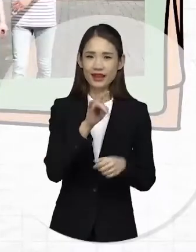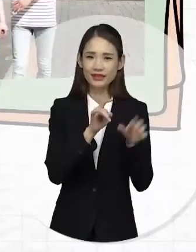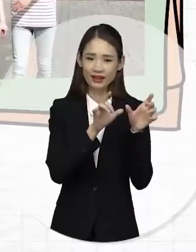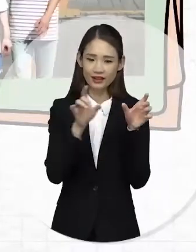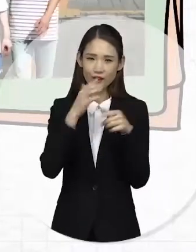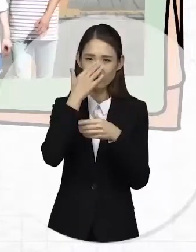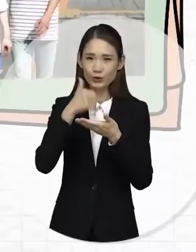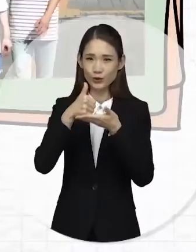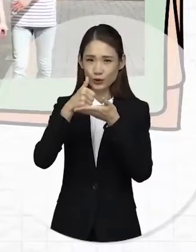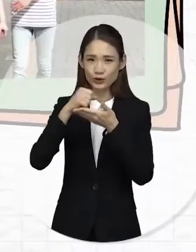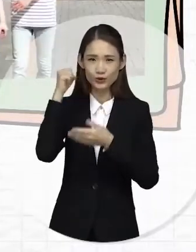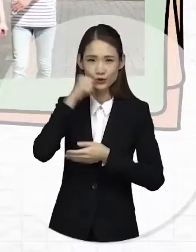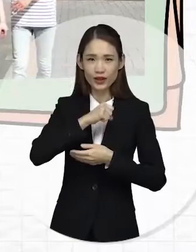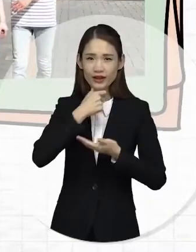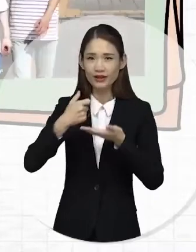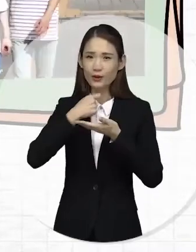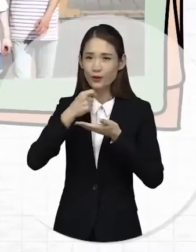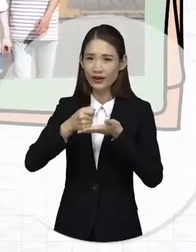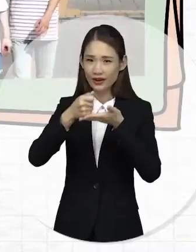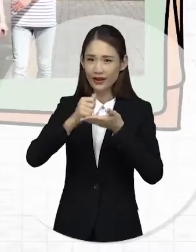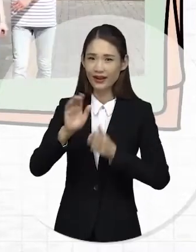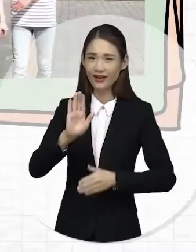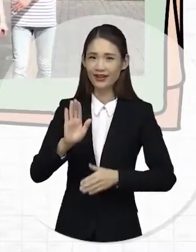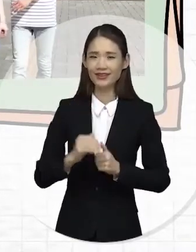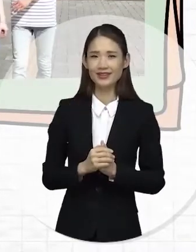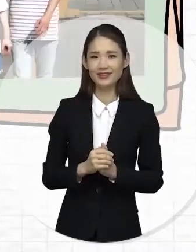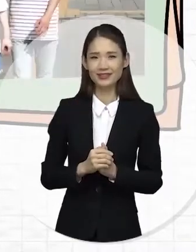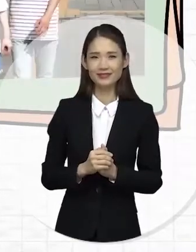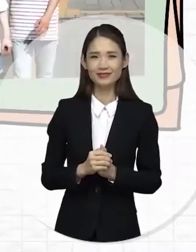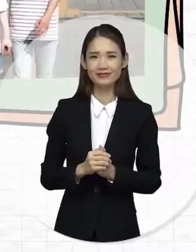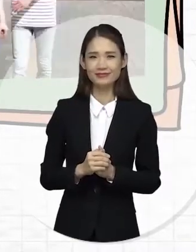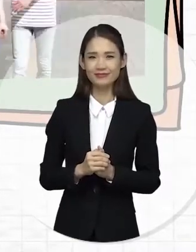땡땡 존중이라잖아. 우리. 취향 존중. 아니야. 아닌가?